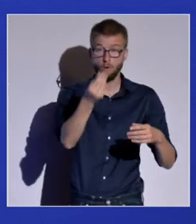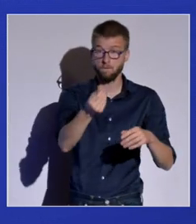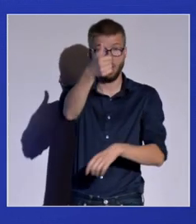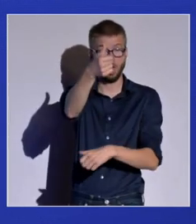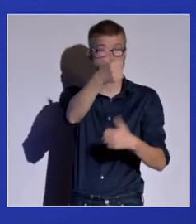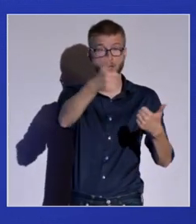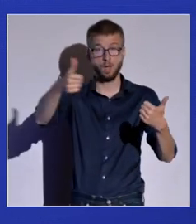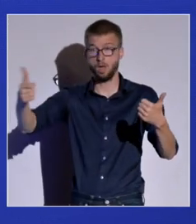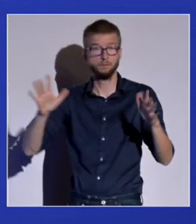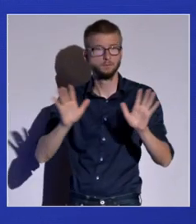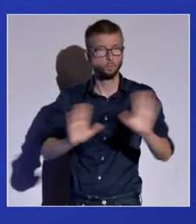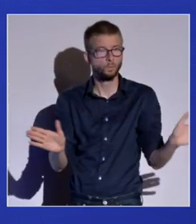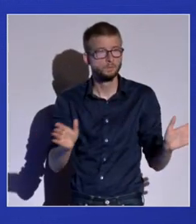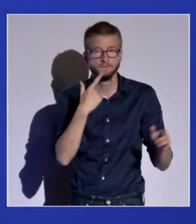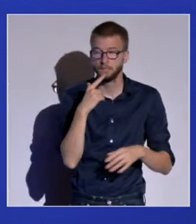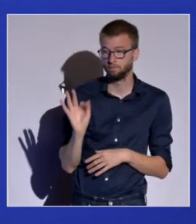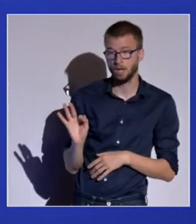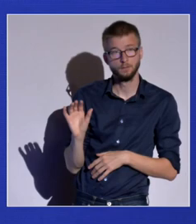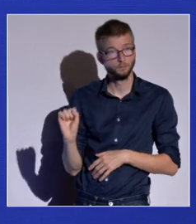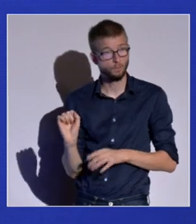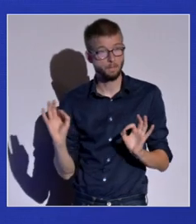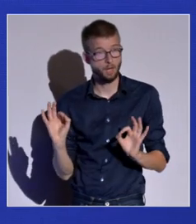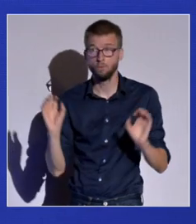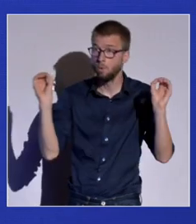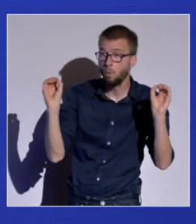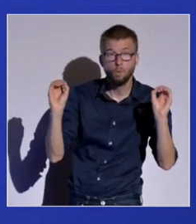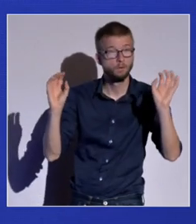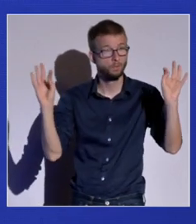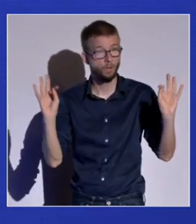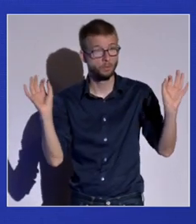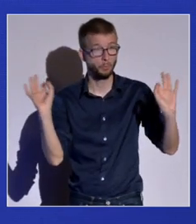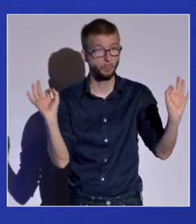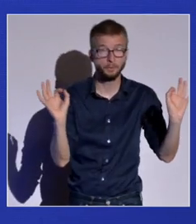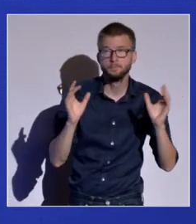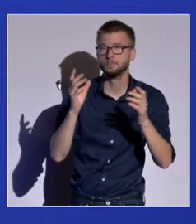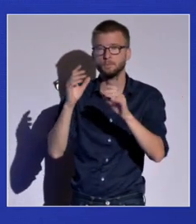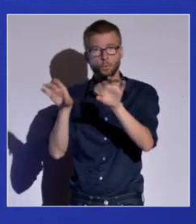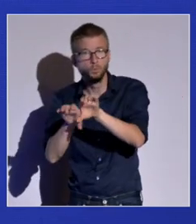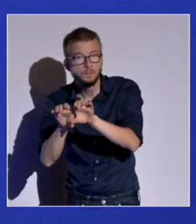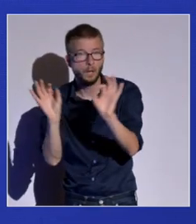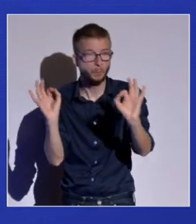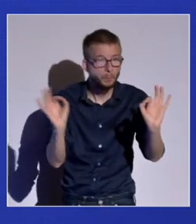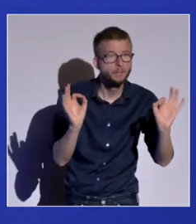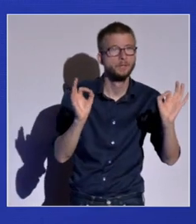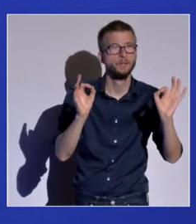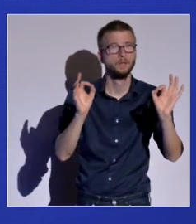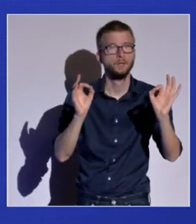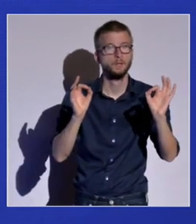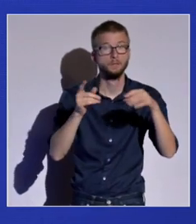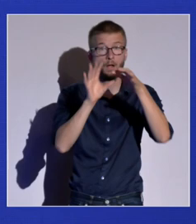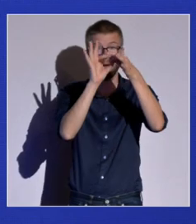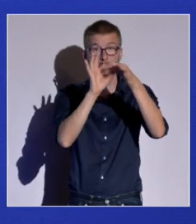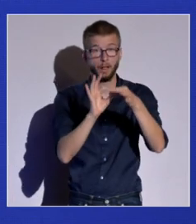n'avez ni frère, ni sœur, ni oncle, ni tante, ni cousin, il n'y a que ce lien